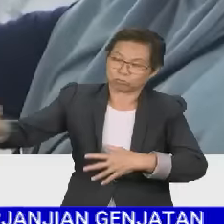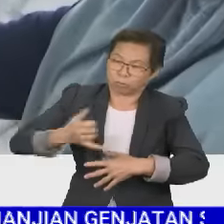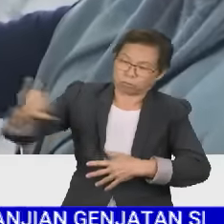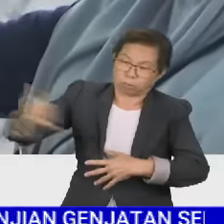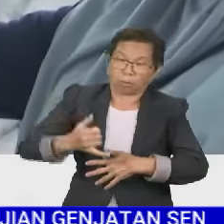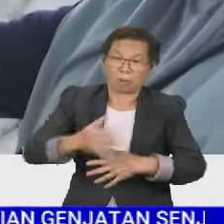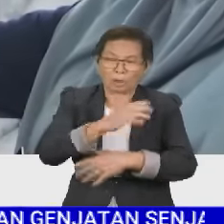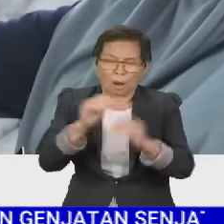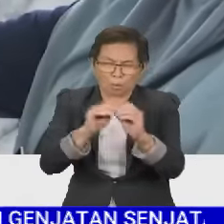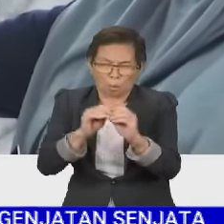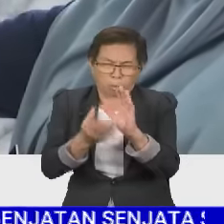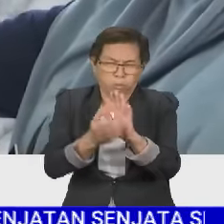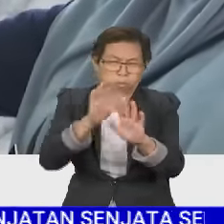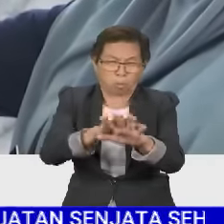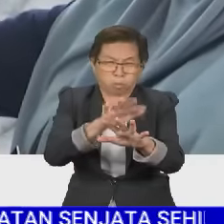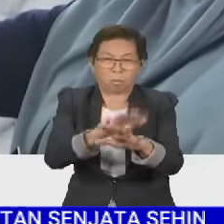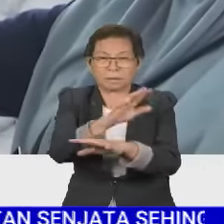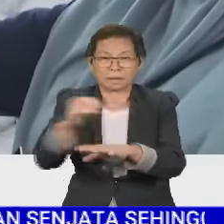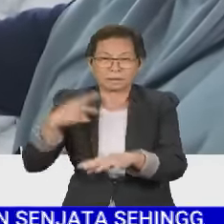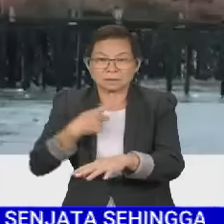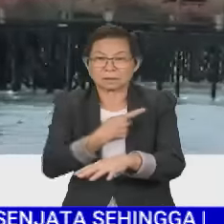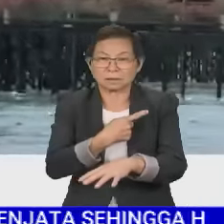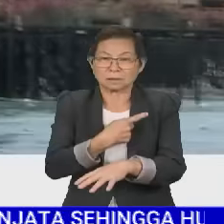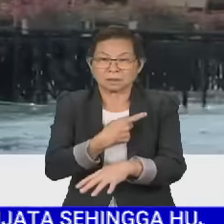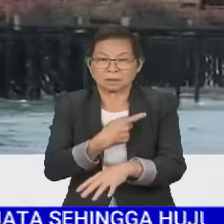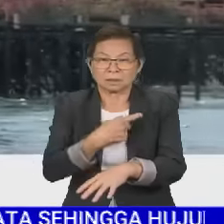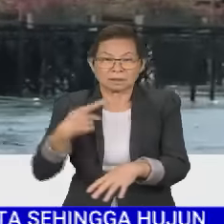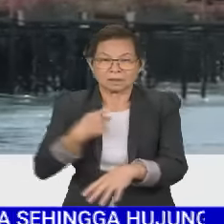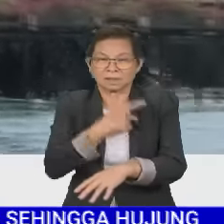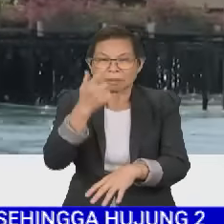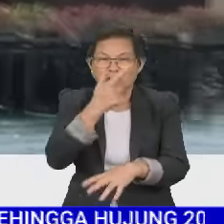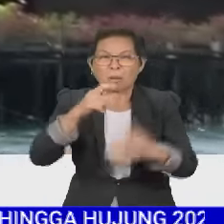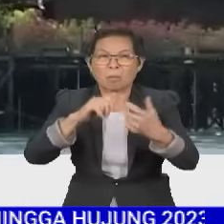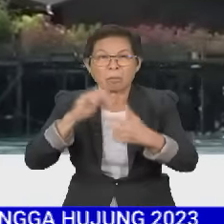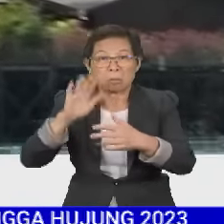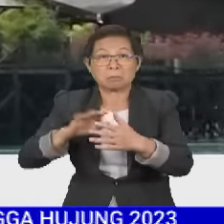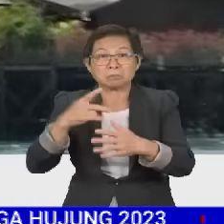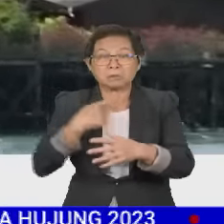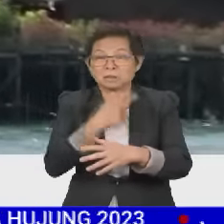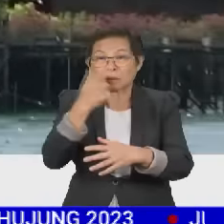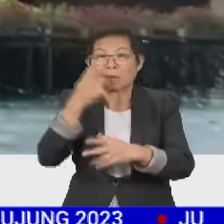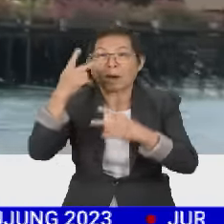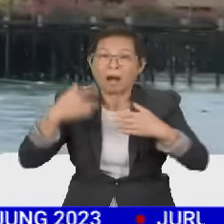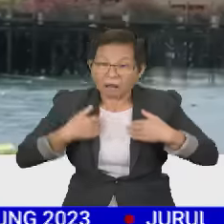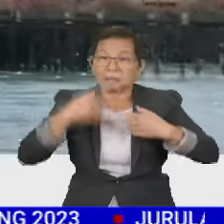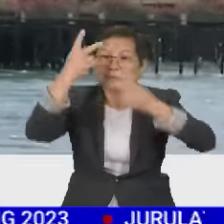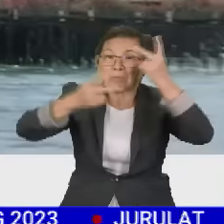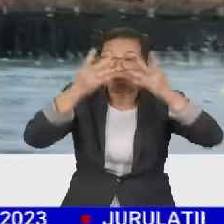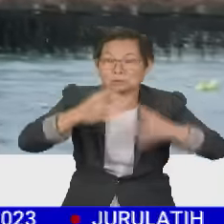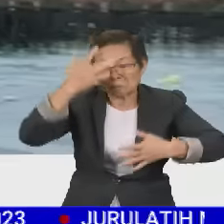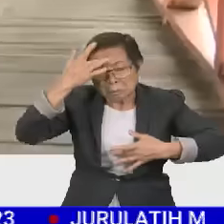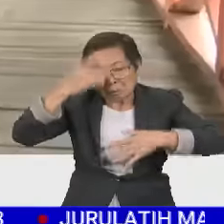mendatangi Lebih ramai so kita tidak ada tidak mau nanti ada isu-isu bahwa ada pancung yang akan